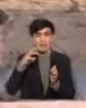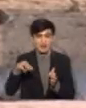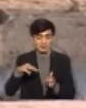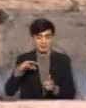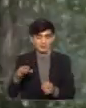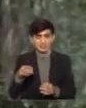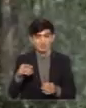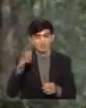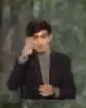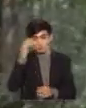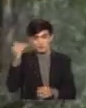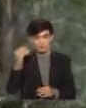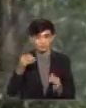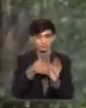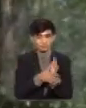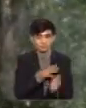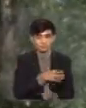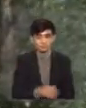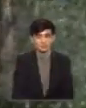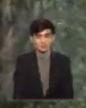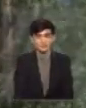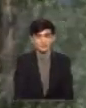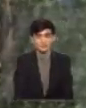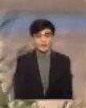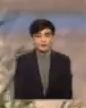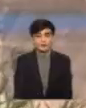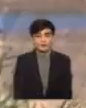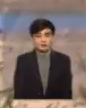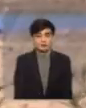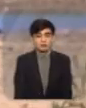бөлінген болатын. Жанар Қожанова, Бағдат Баймурзин, Информбюро, Ақтөбе облысы.